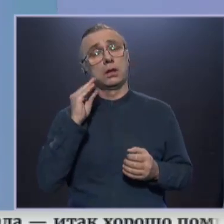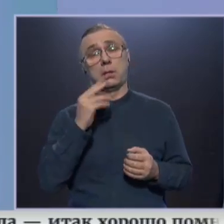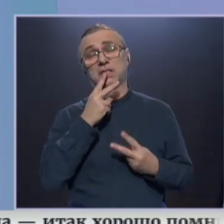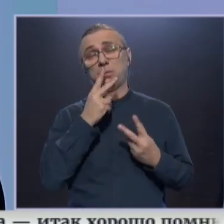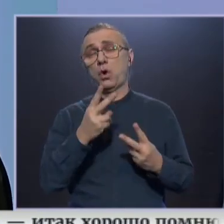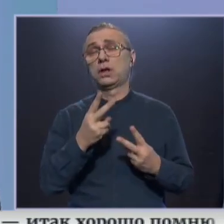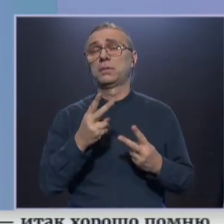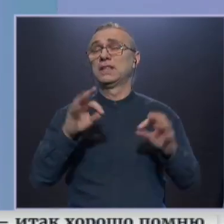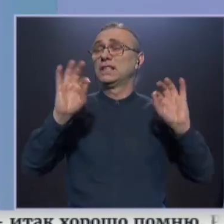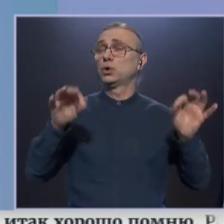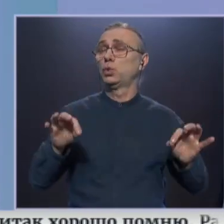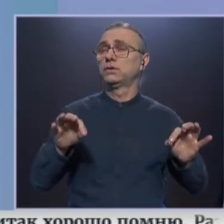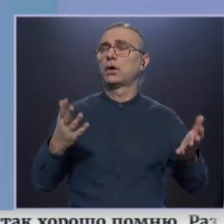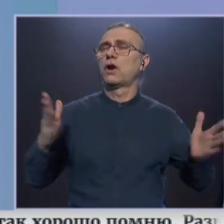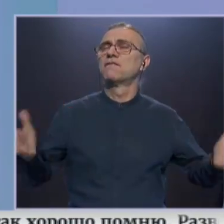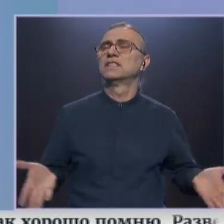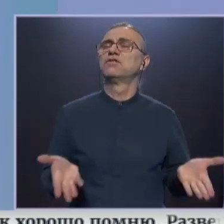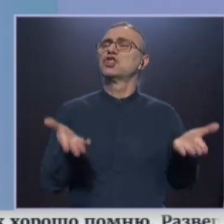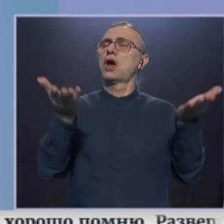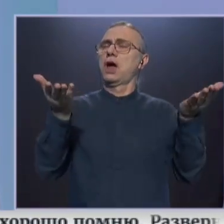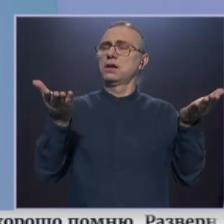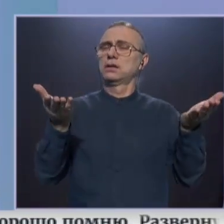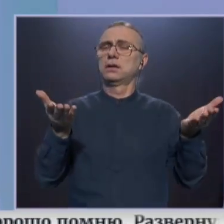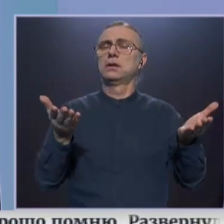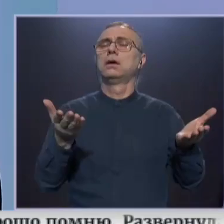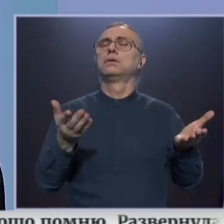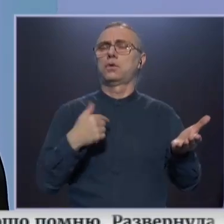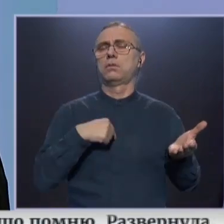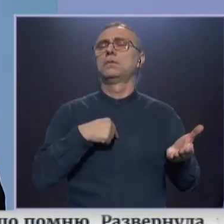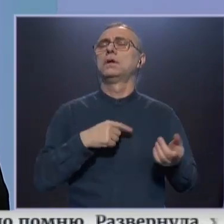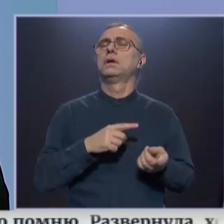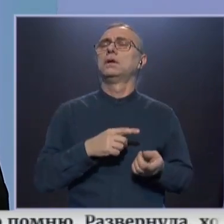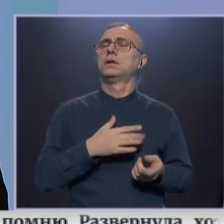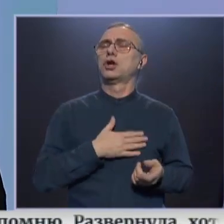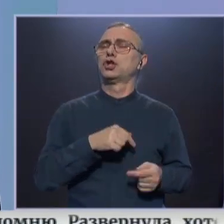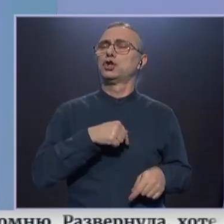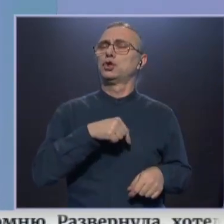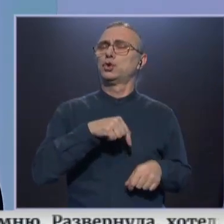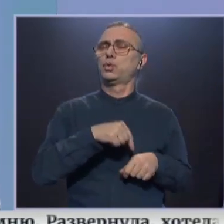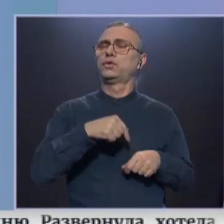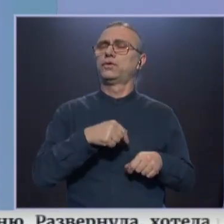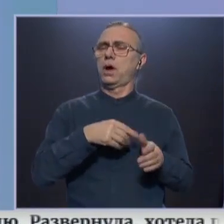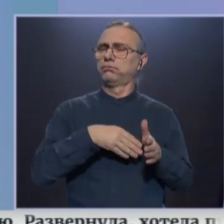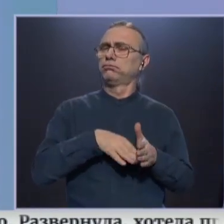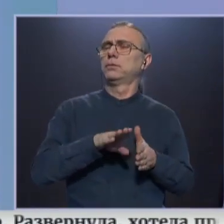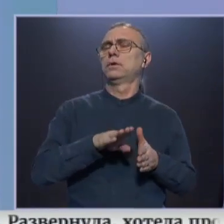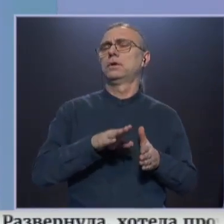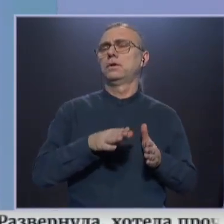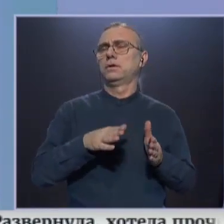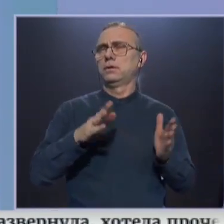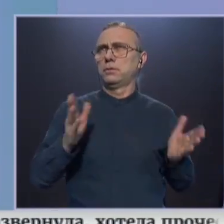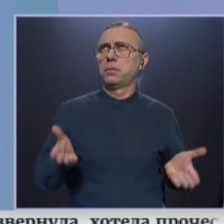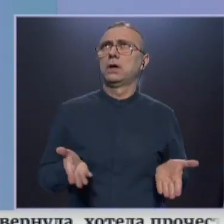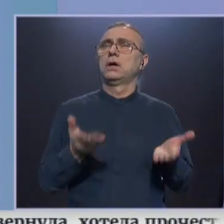то и нашей душе становится хорошо, и наши чувства тоже восхищаются. И мы приближаемся к